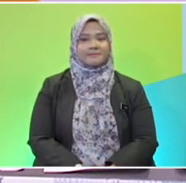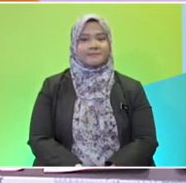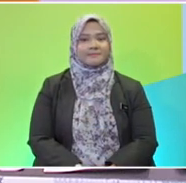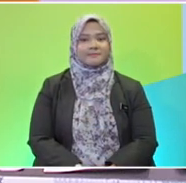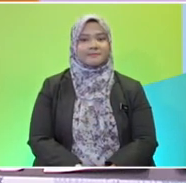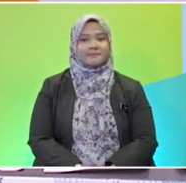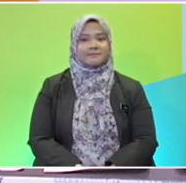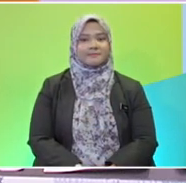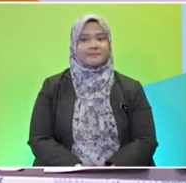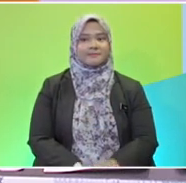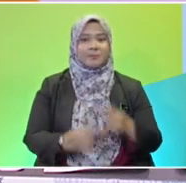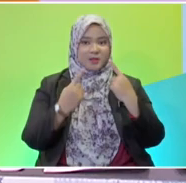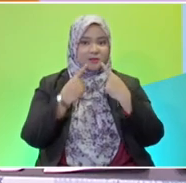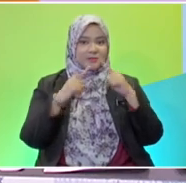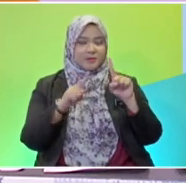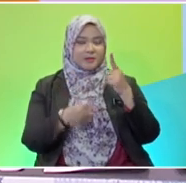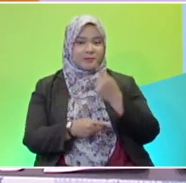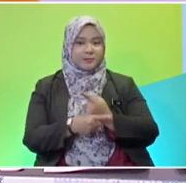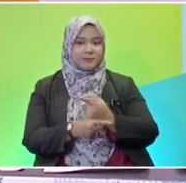RM 10